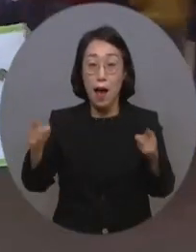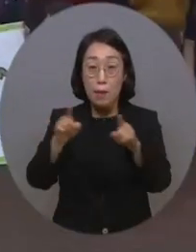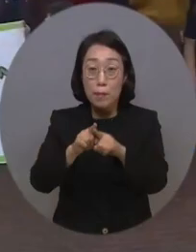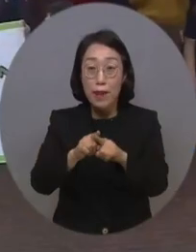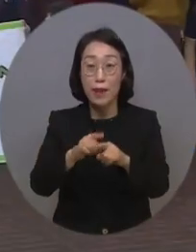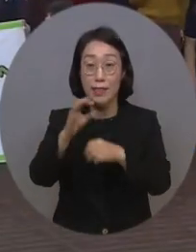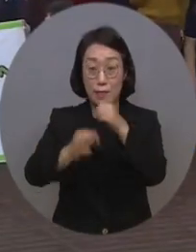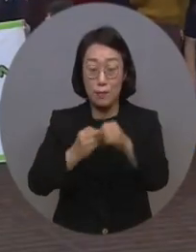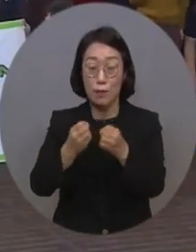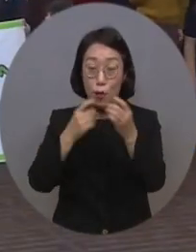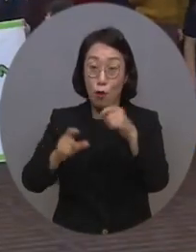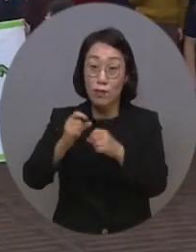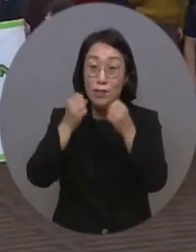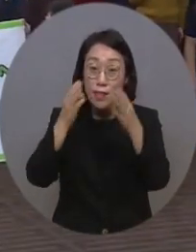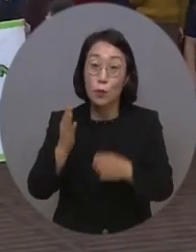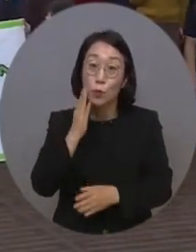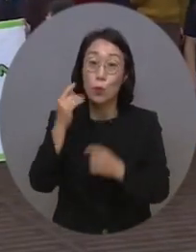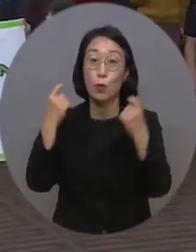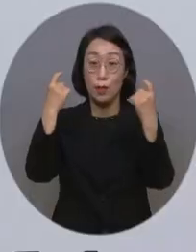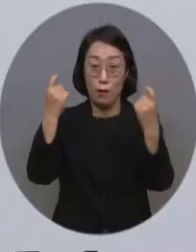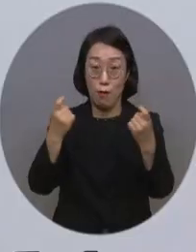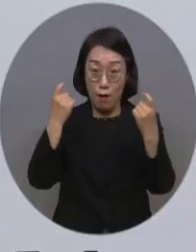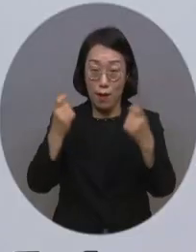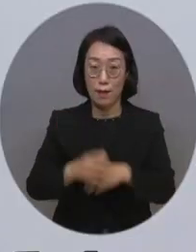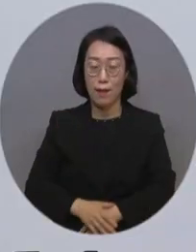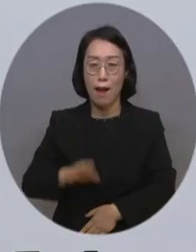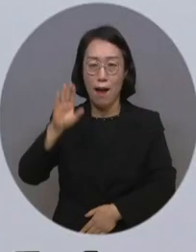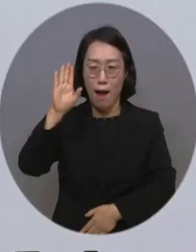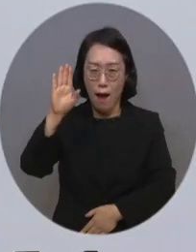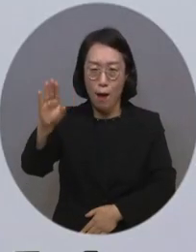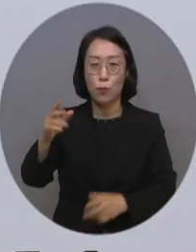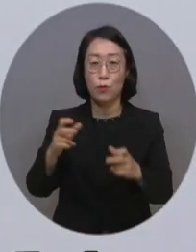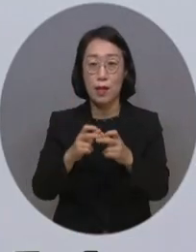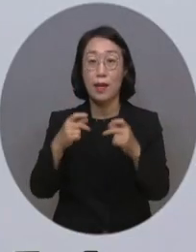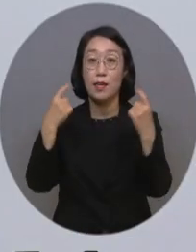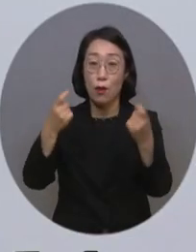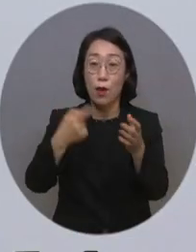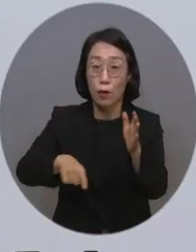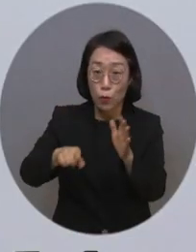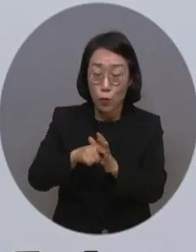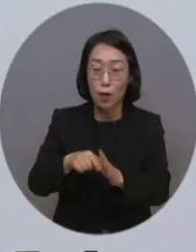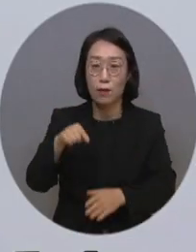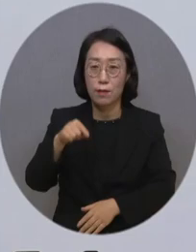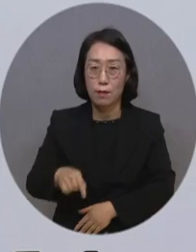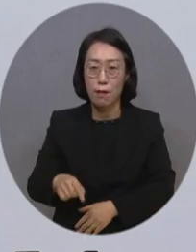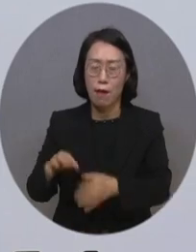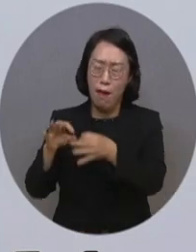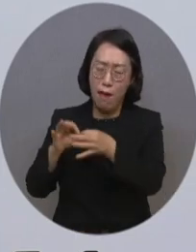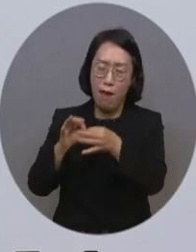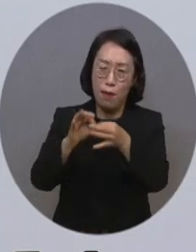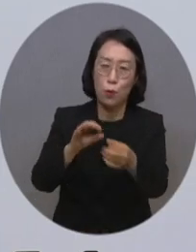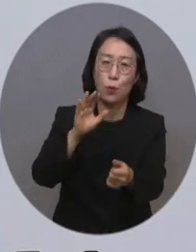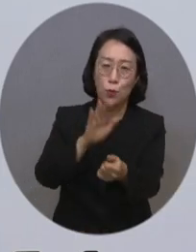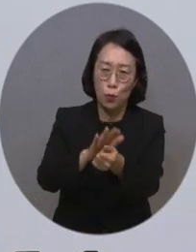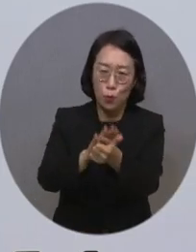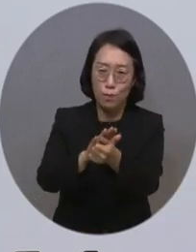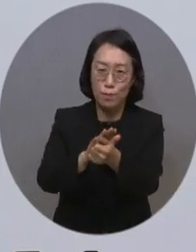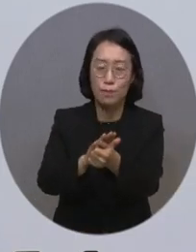10년, 더 새로운 초록여행. 앞으로 장애인 여행을 위한 초록여행의 여정은 계속될